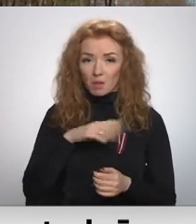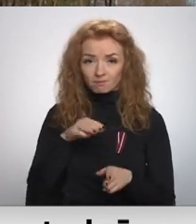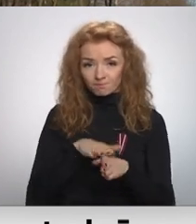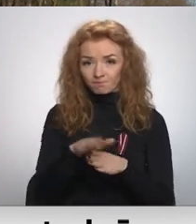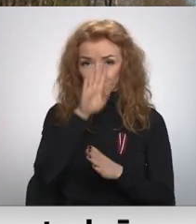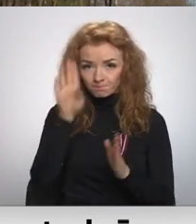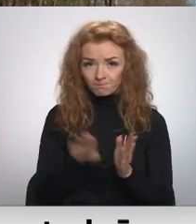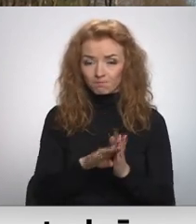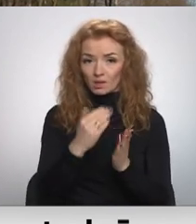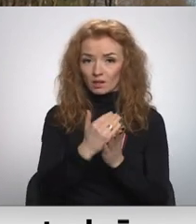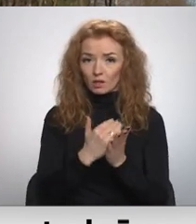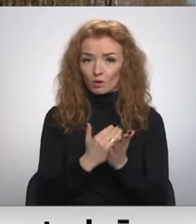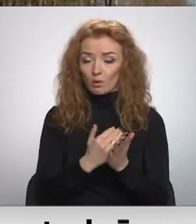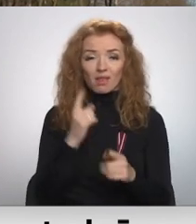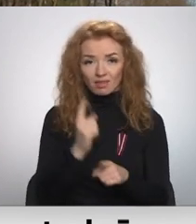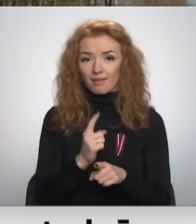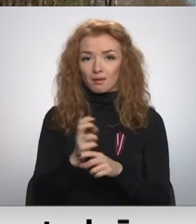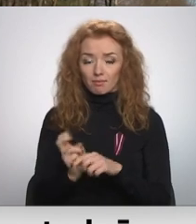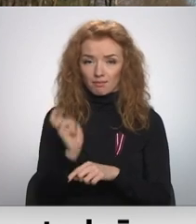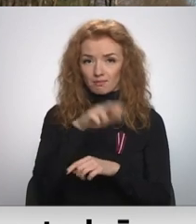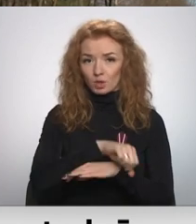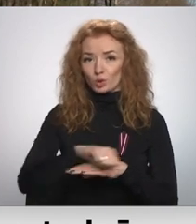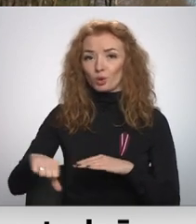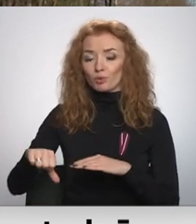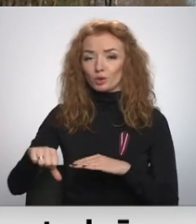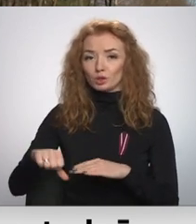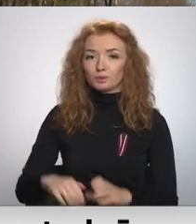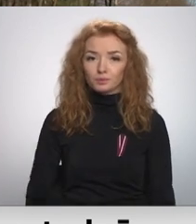visu, lai nepieļautu nelikumīgu robežu šķērsošanu.